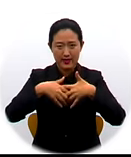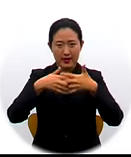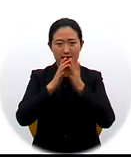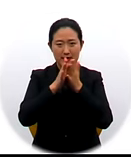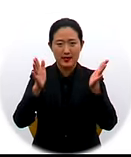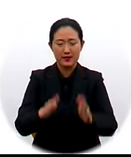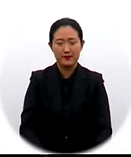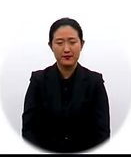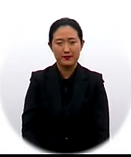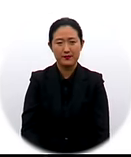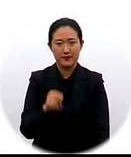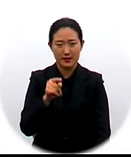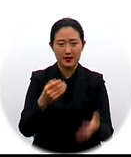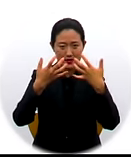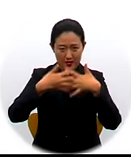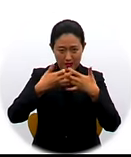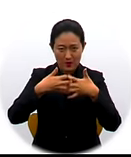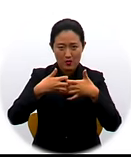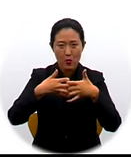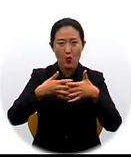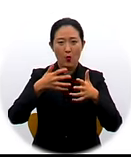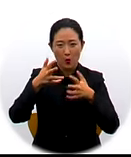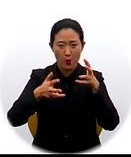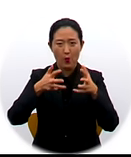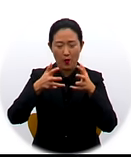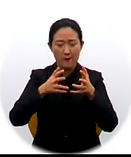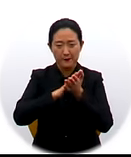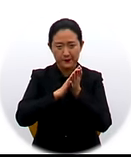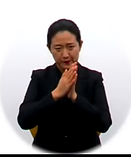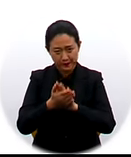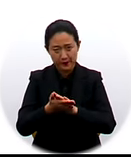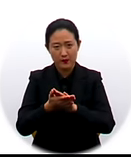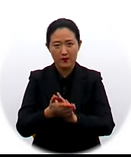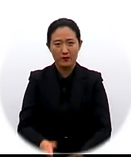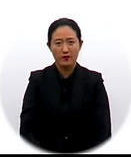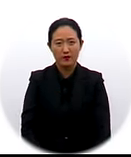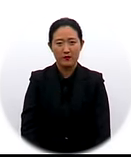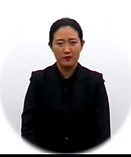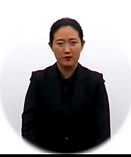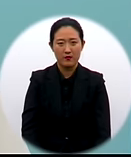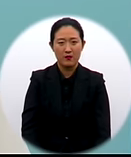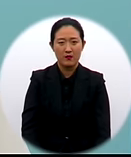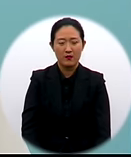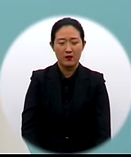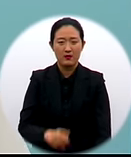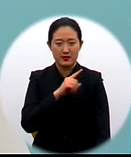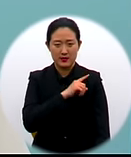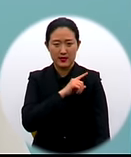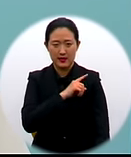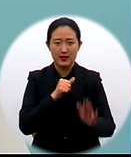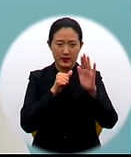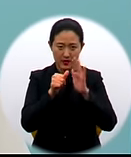생기기 시작합니다. 그리고 이 기계를 기반으로 공업화가 되는데 공업화와 기계를 통해서 증기기관을 활용했던